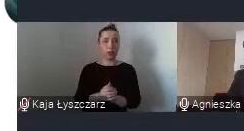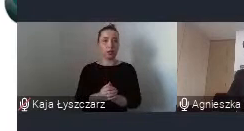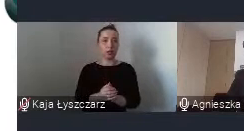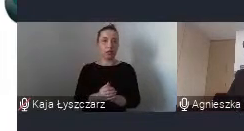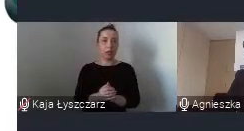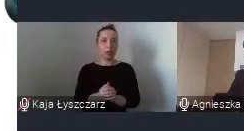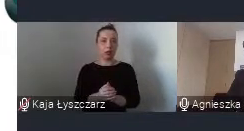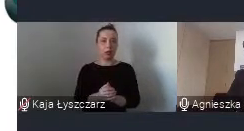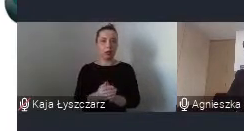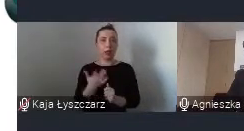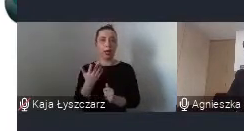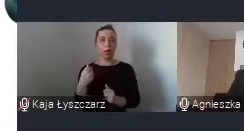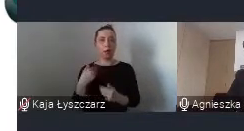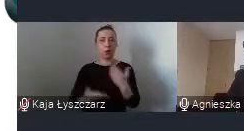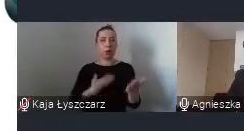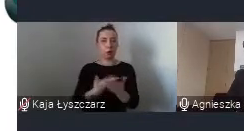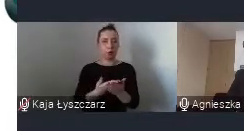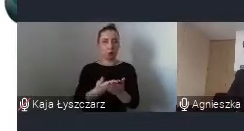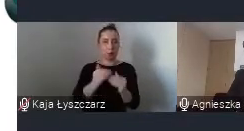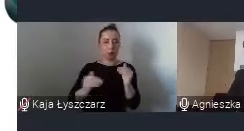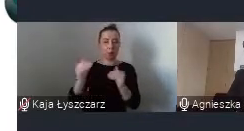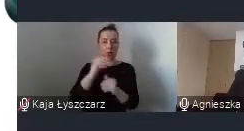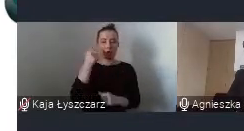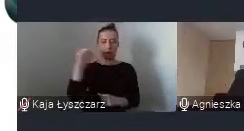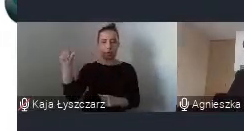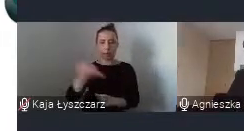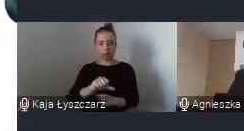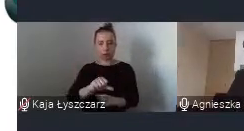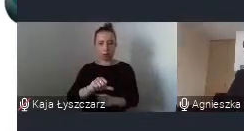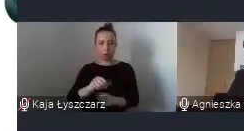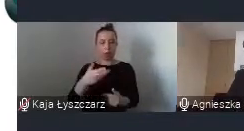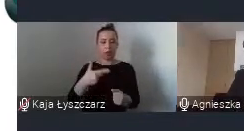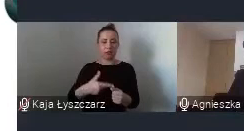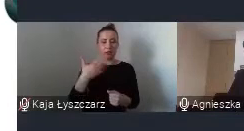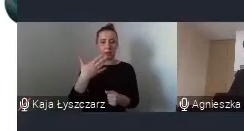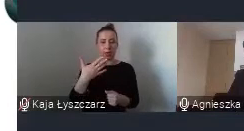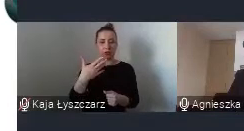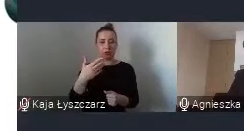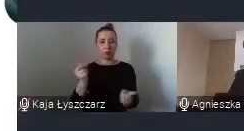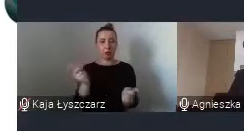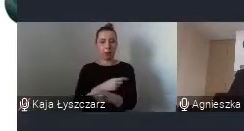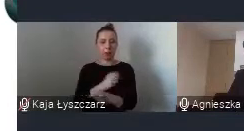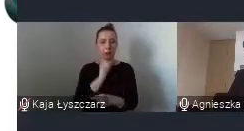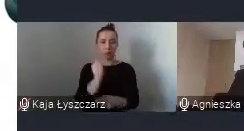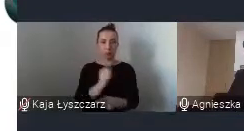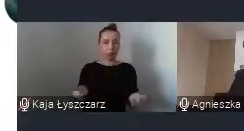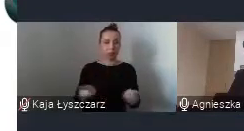Ile zostało złożonych projektów? Ponad 1000 z 25 krajów członkowskich oraz Wielkiej